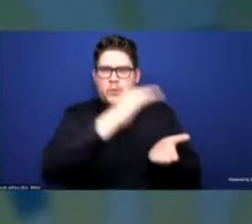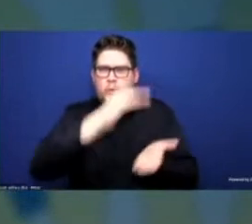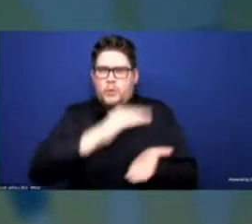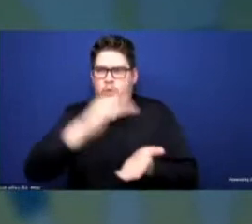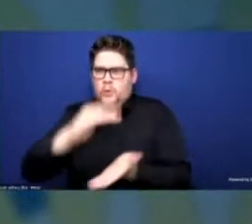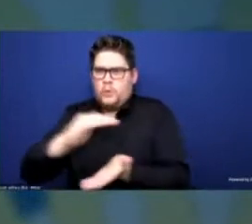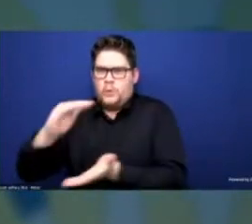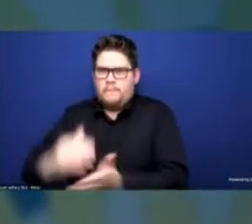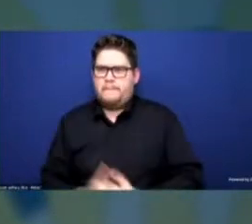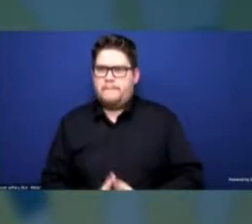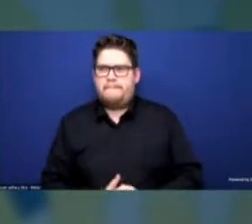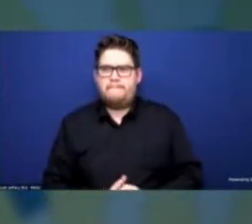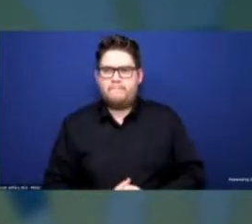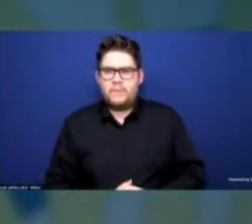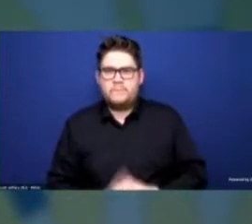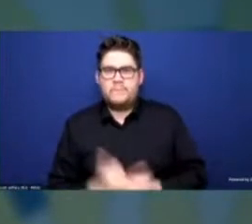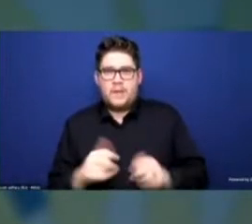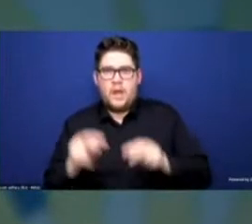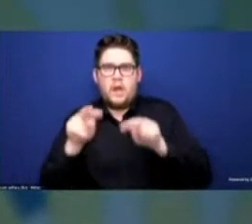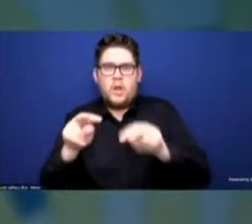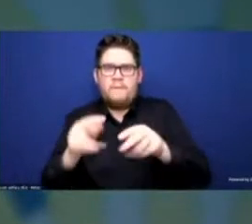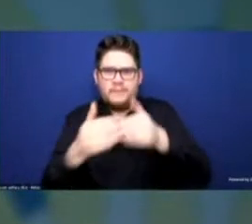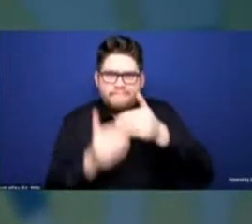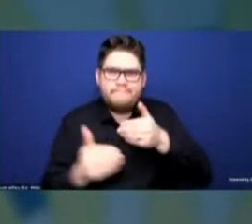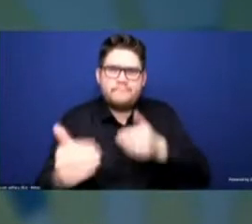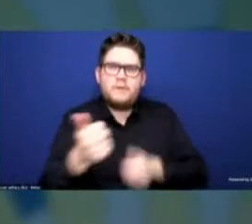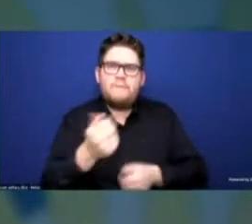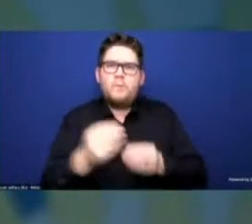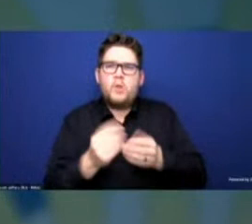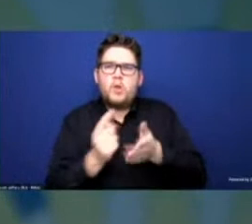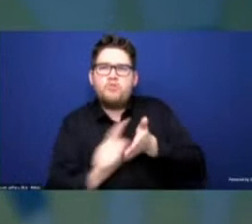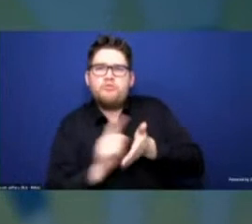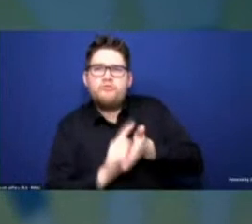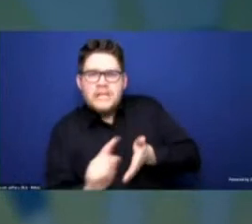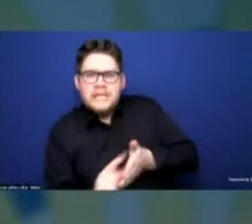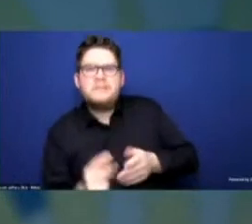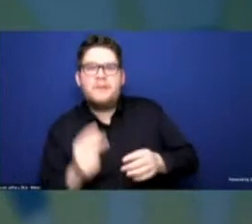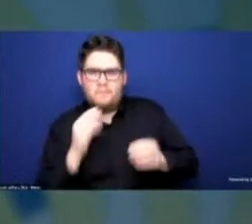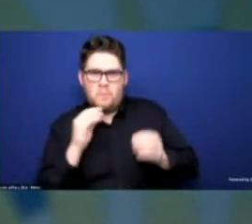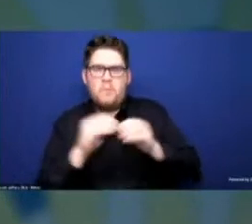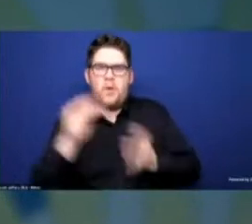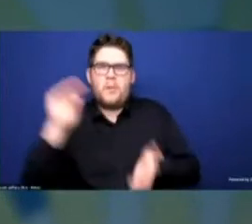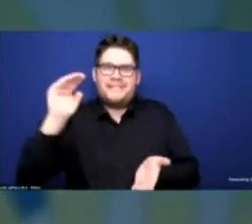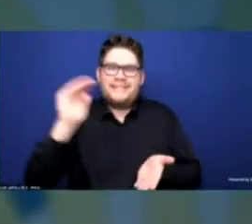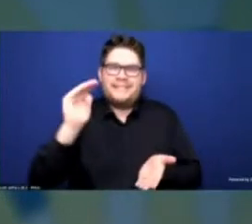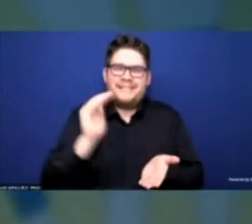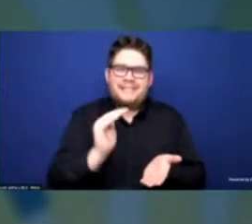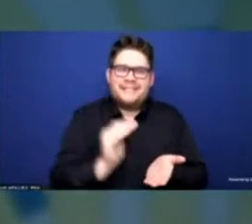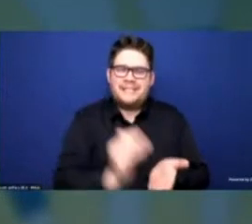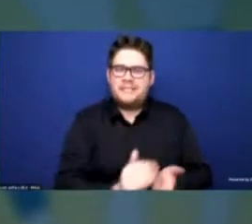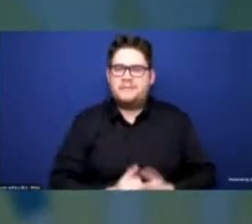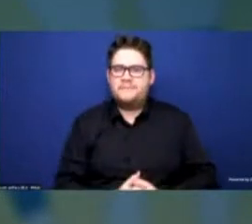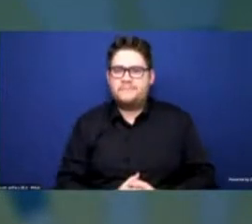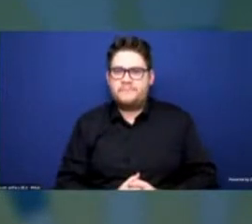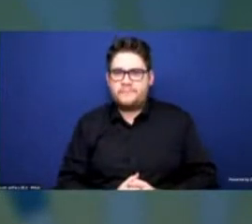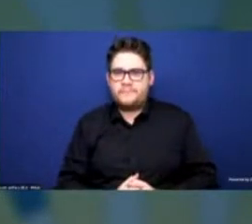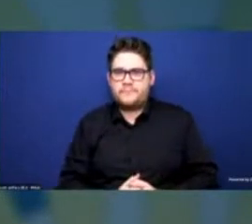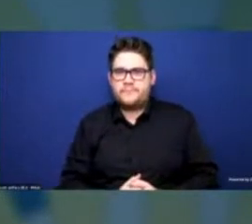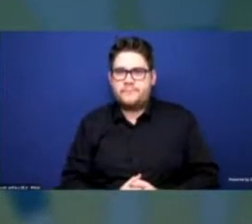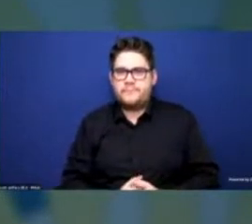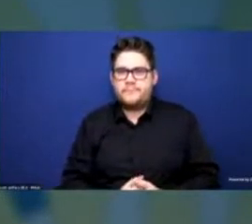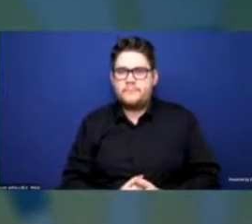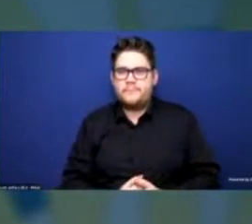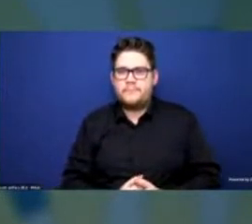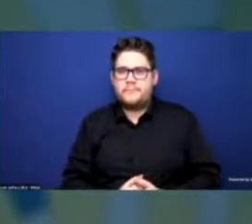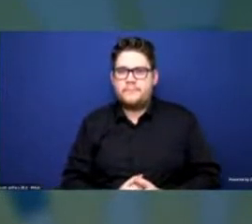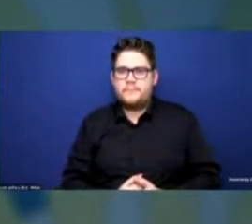就到了18岁以下就没有了，几乎没有了年纪大的也很少了。那么这个呢是主要是